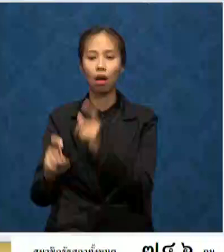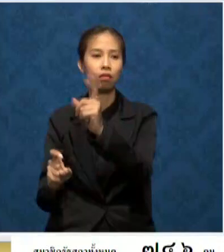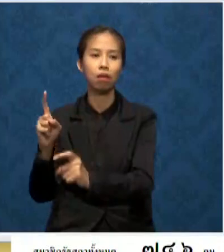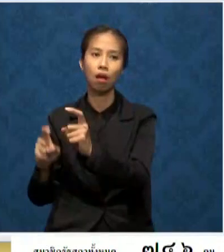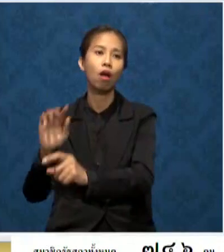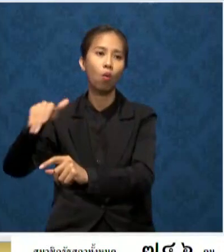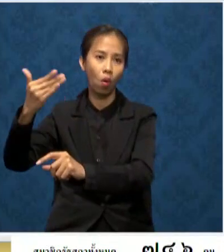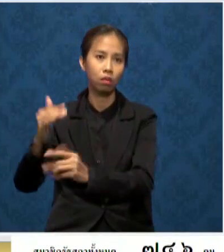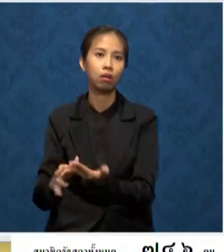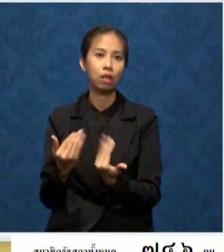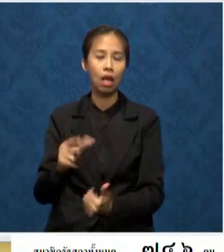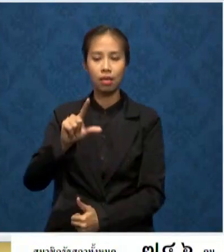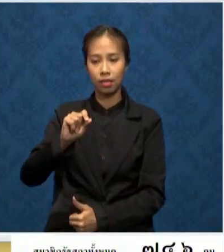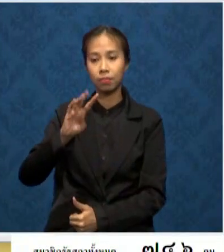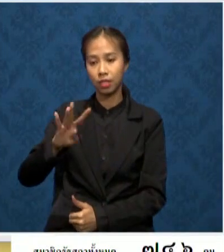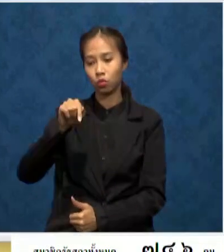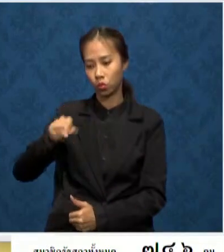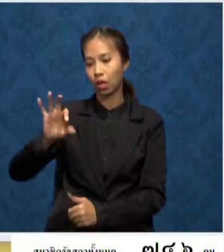่อน 24.9%